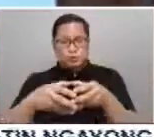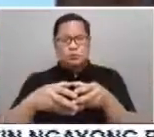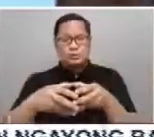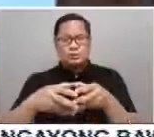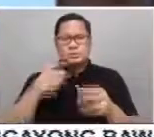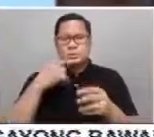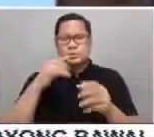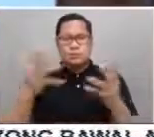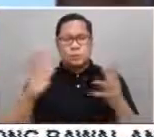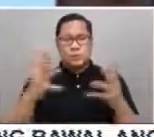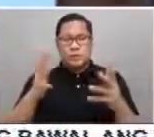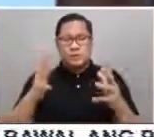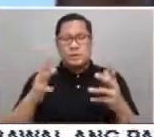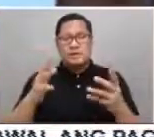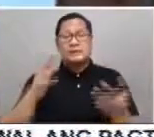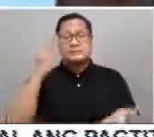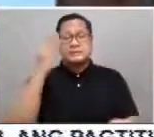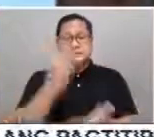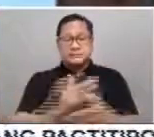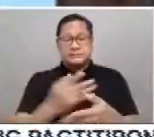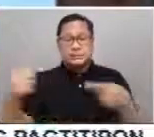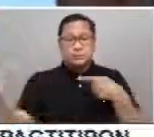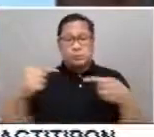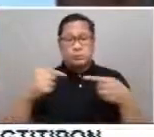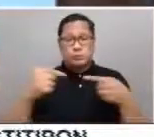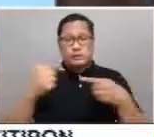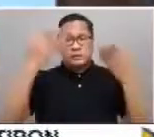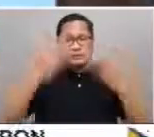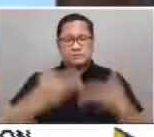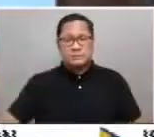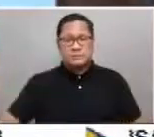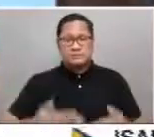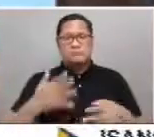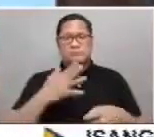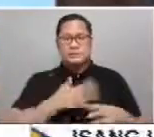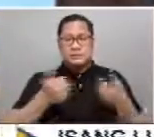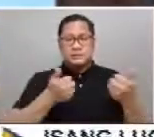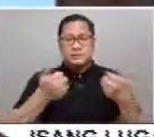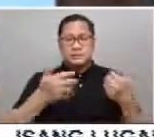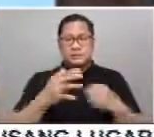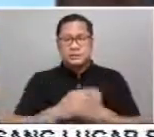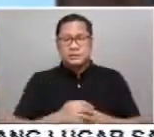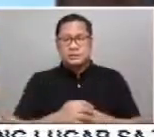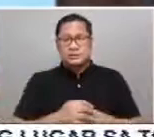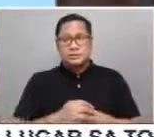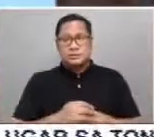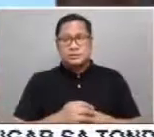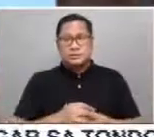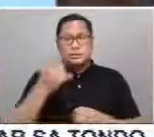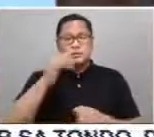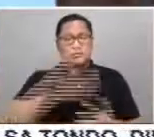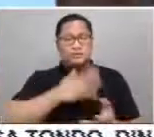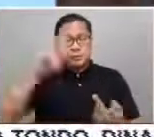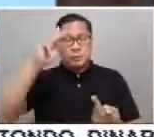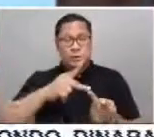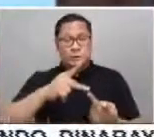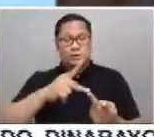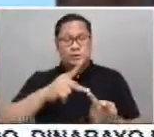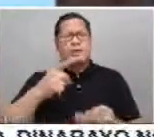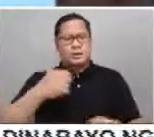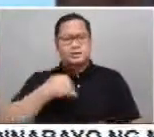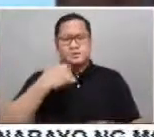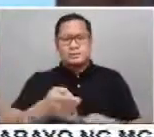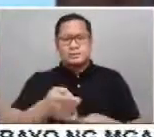lahat, I am identifying you because I have seen the records. You are